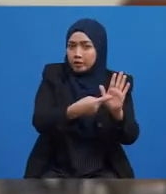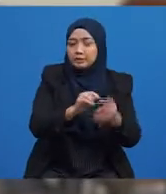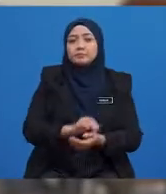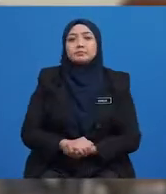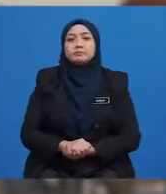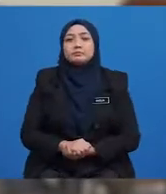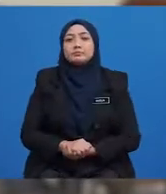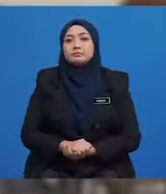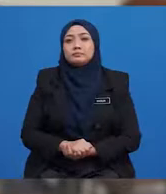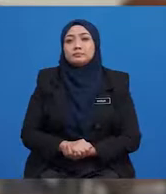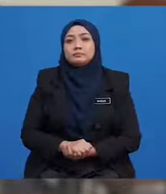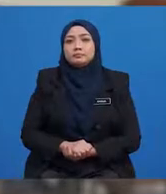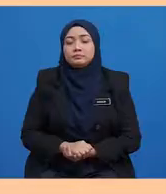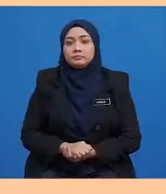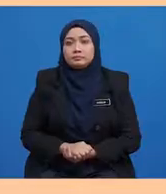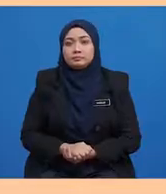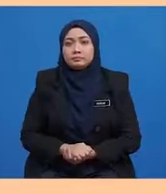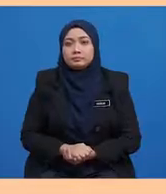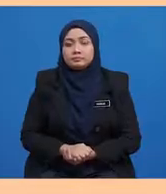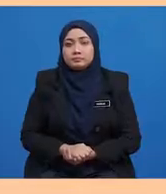Situasinya berbunyi seperti berikut.